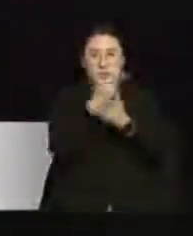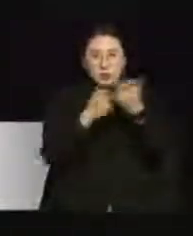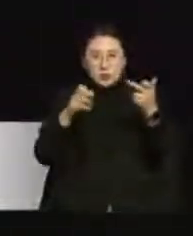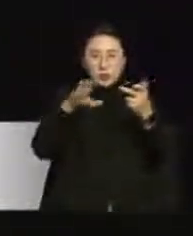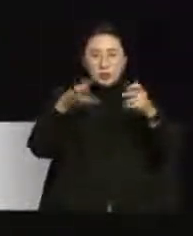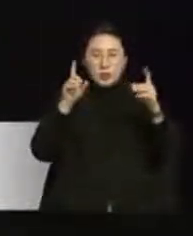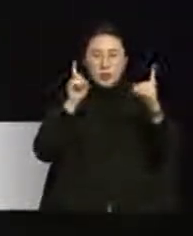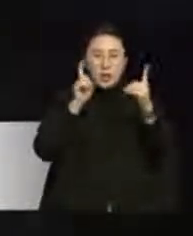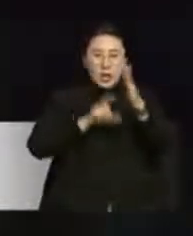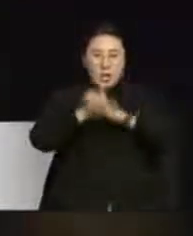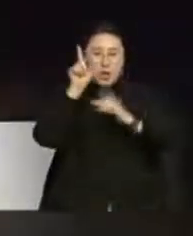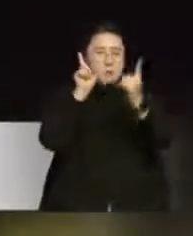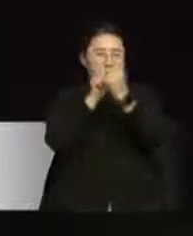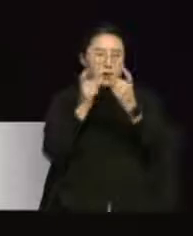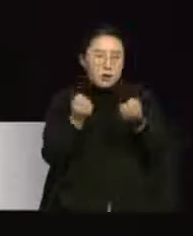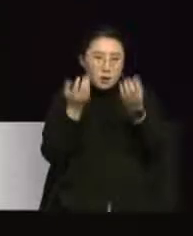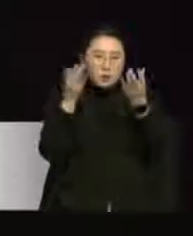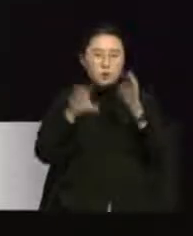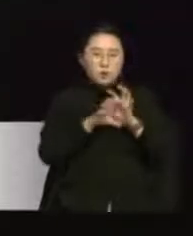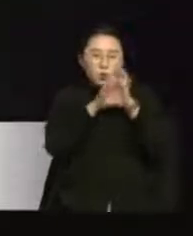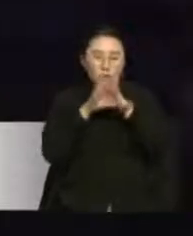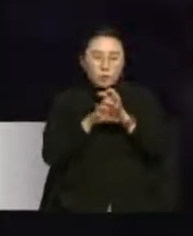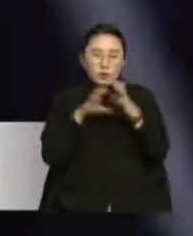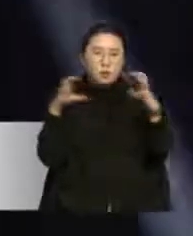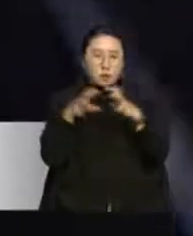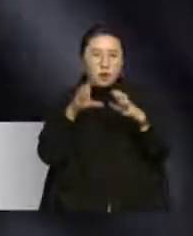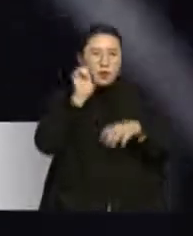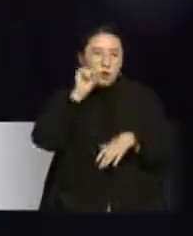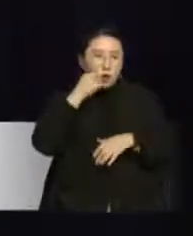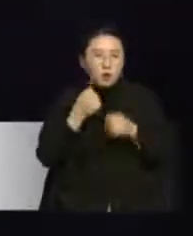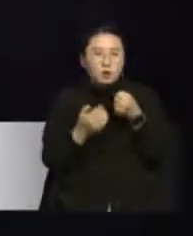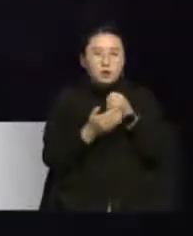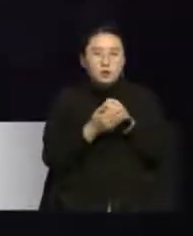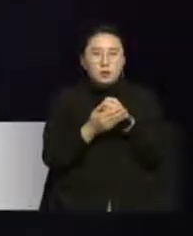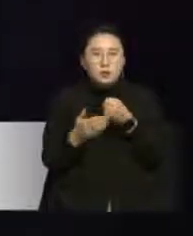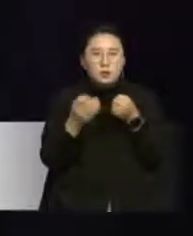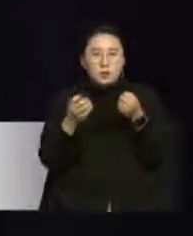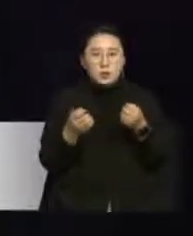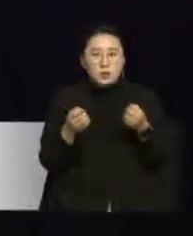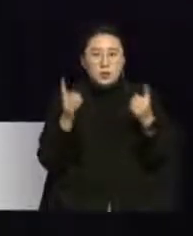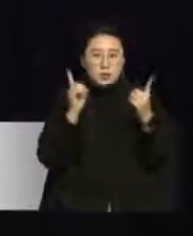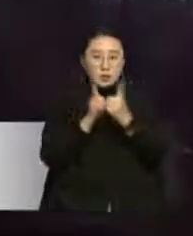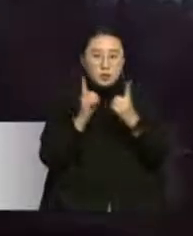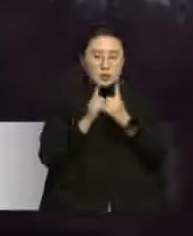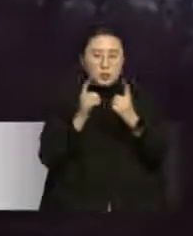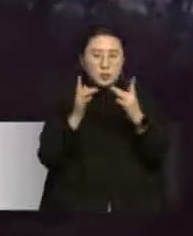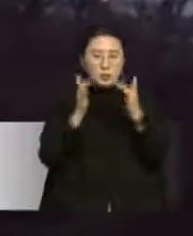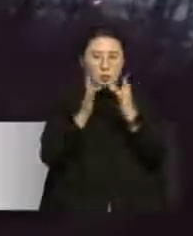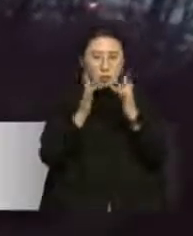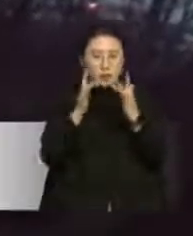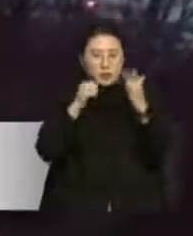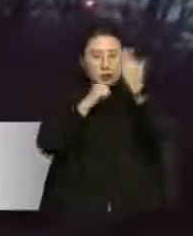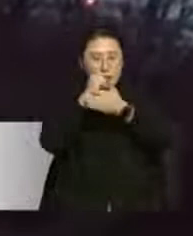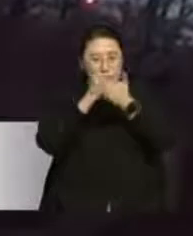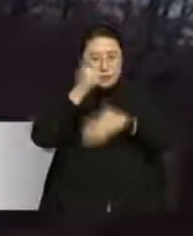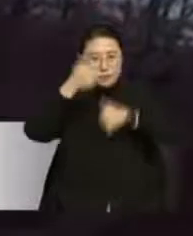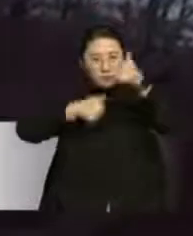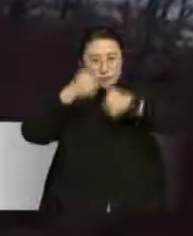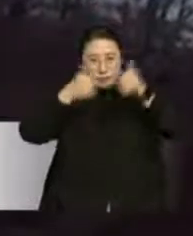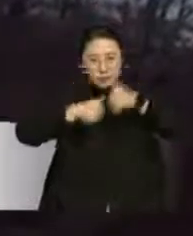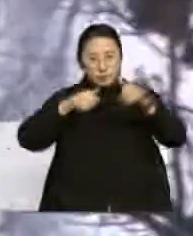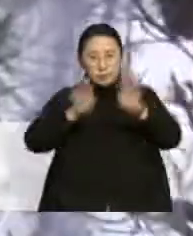에서 해맞이 행사를 열어 봤는데 코로 날 구로 집합 행사가 어려워지면서 해맞이 해넘이 온라인 사진 공모전을 열게 됐다 고